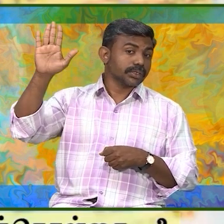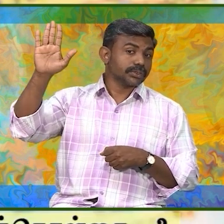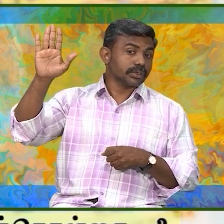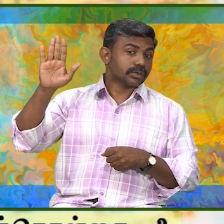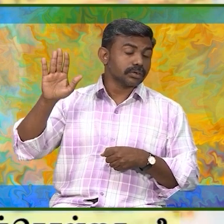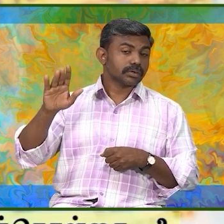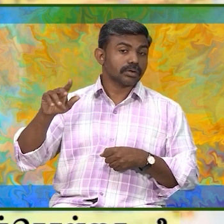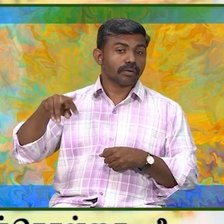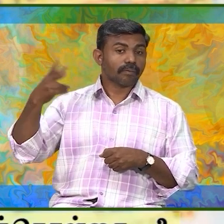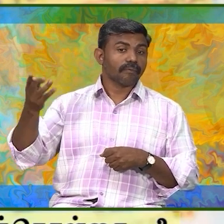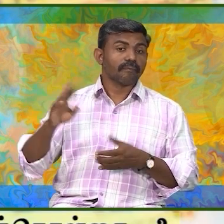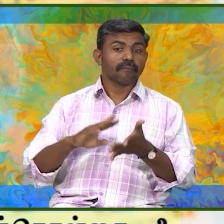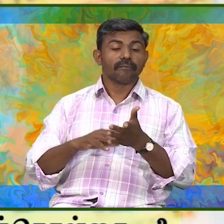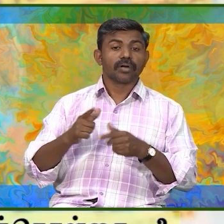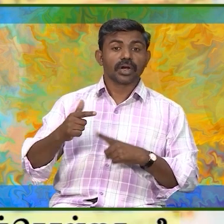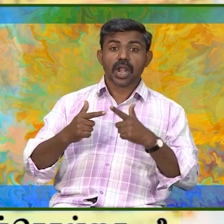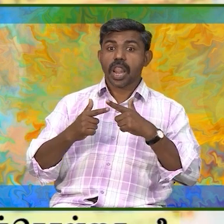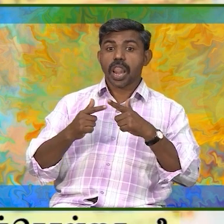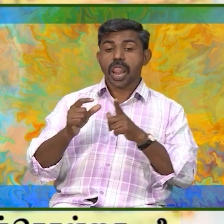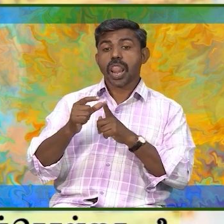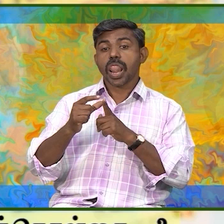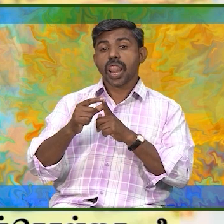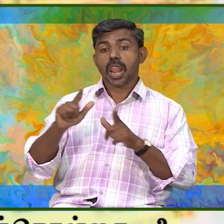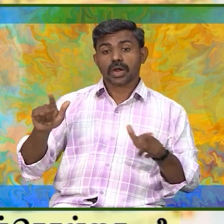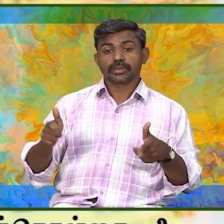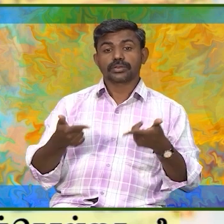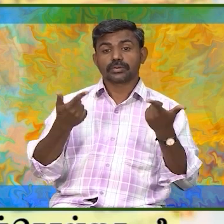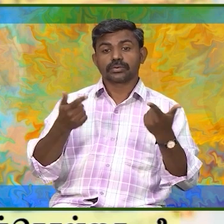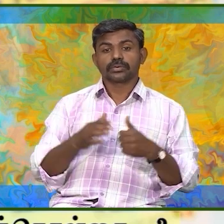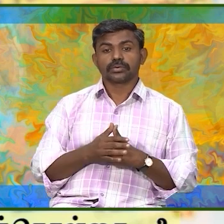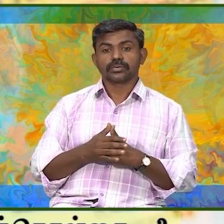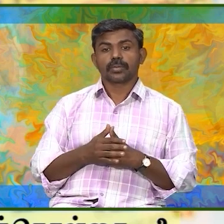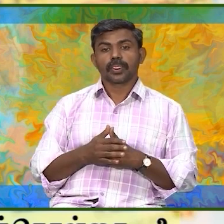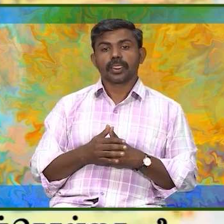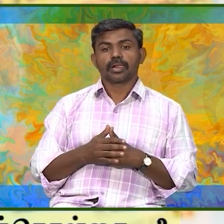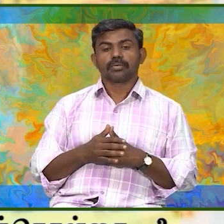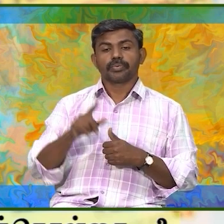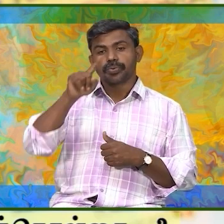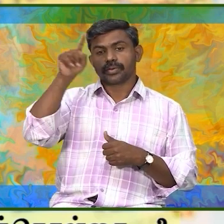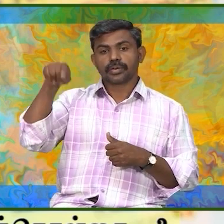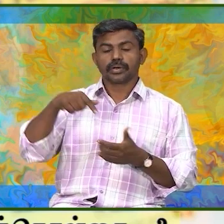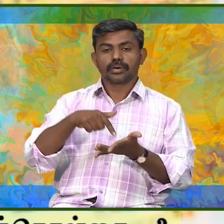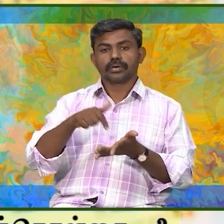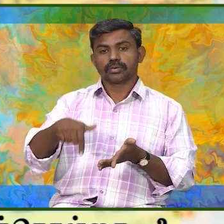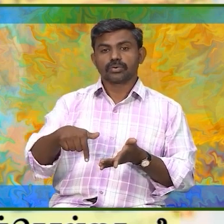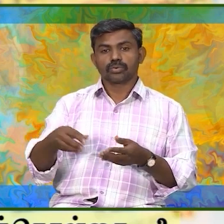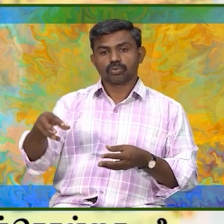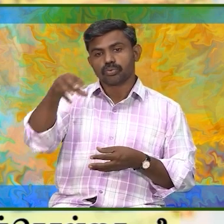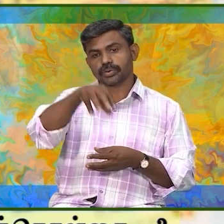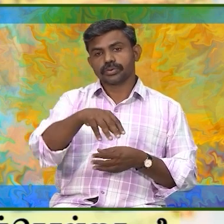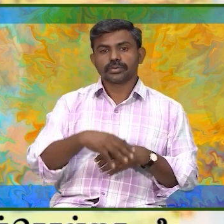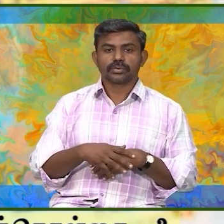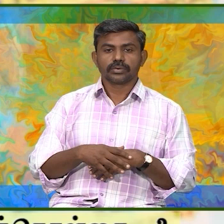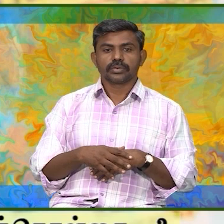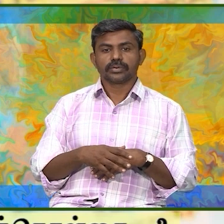1985 வங்கதேசம் தலைநகர் டாக்காவில் தான் ஆரம்பித்தாங்க. முதல்ல இதை ஆரம்பிக்கும் போது 7 நாடுகள் தான் இதில் உறுப்பு நாடுகளாக